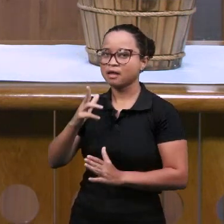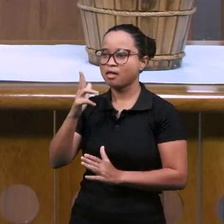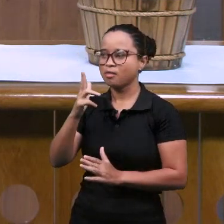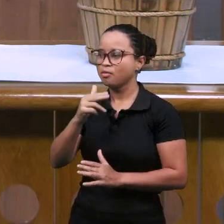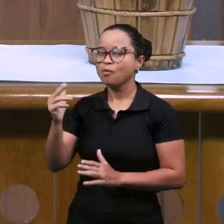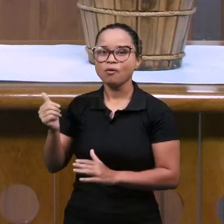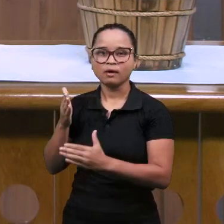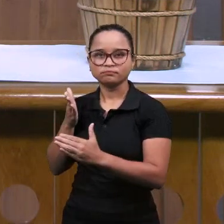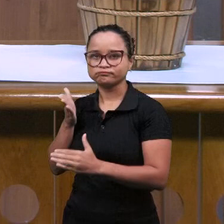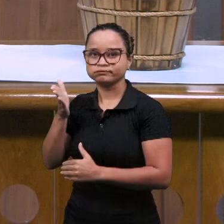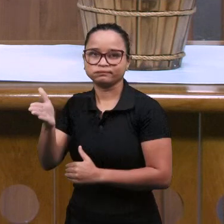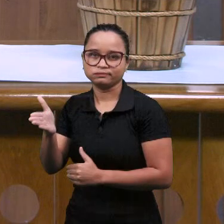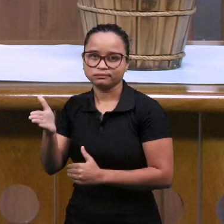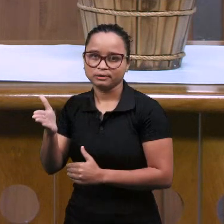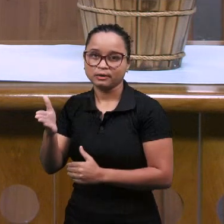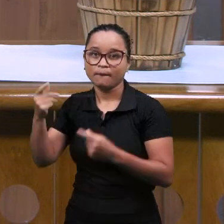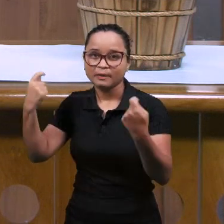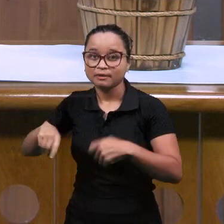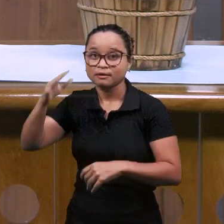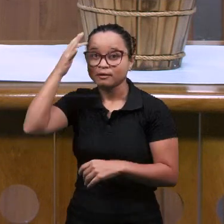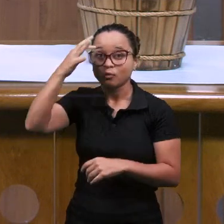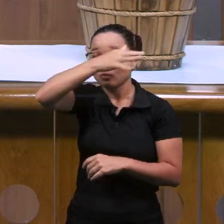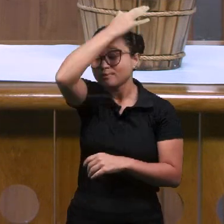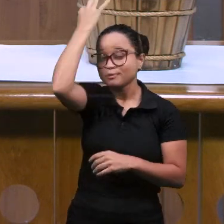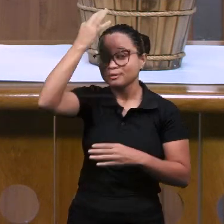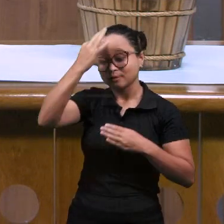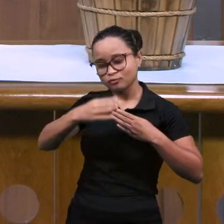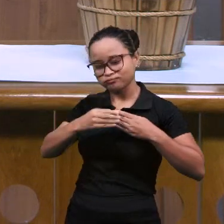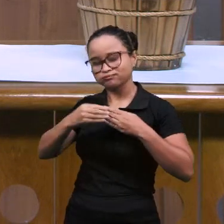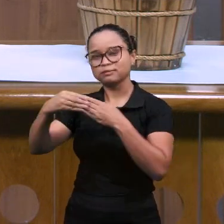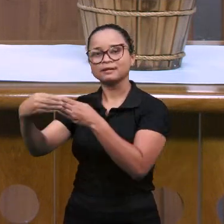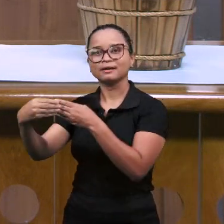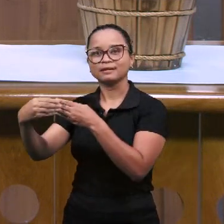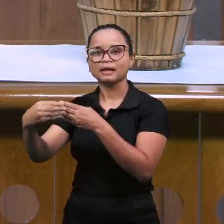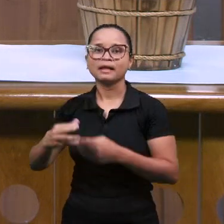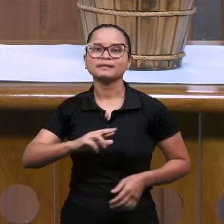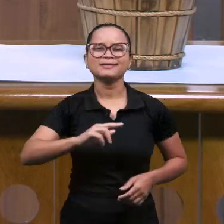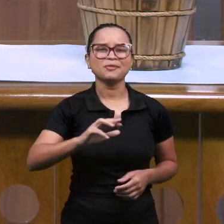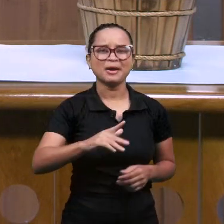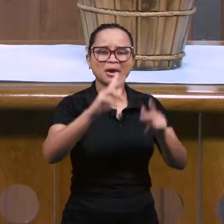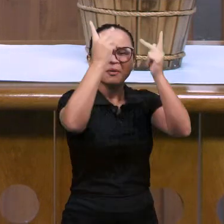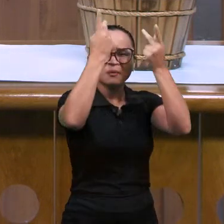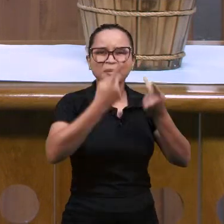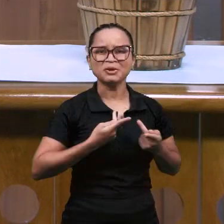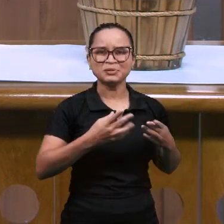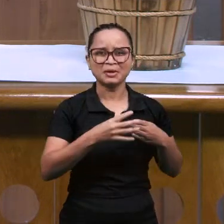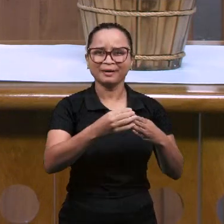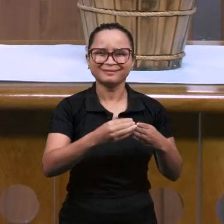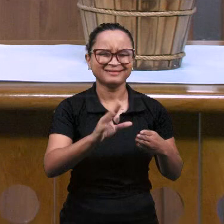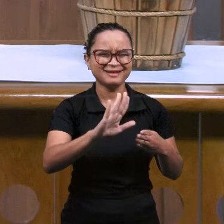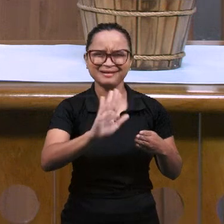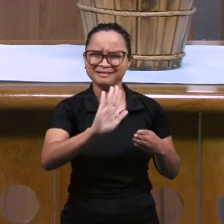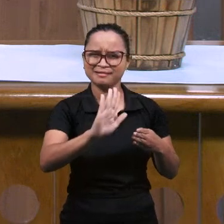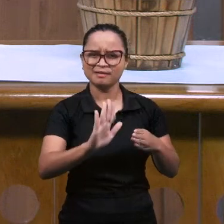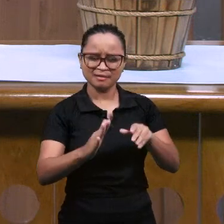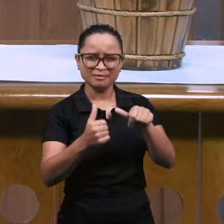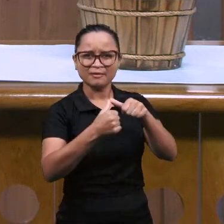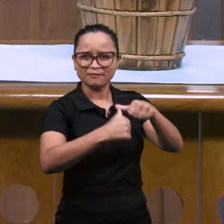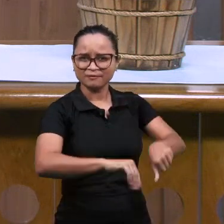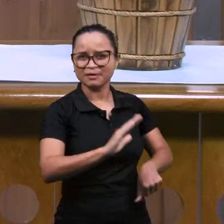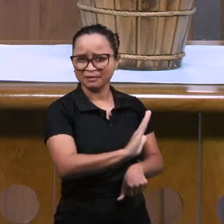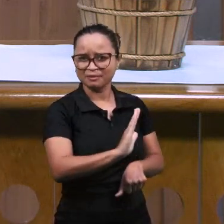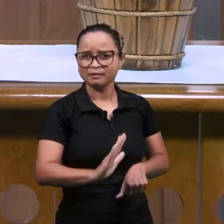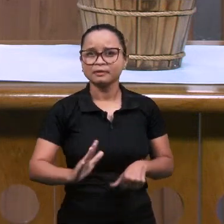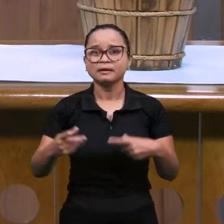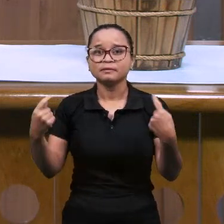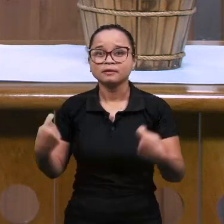Saint-Esprit. Et nous sommes dans cette direction. Nous ne voulons pas la direction de l'homme parce que l'homme va rester. C'est ce que nous avons vu dans le premier verset,